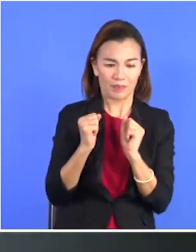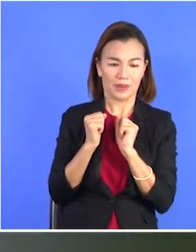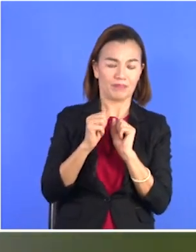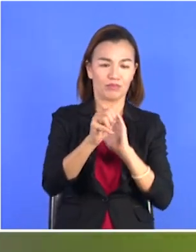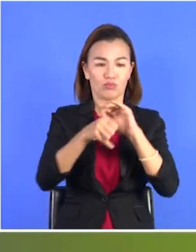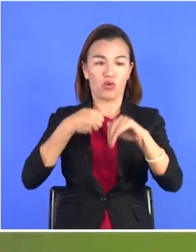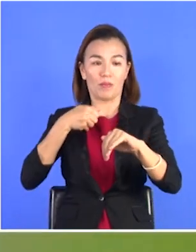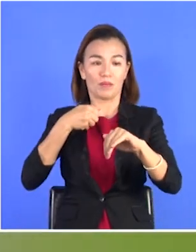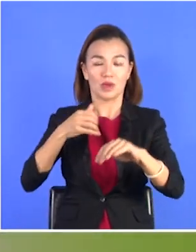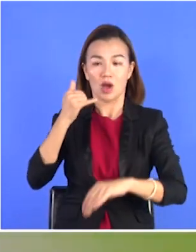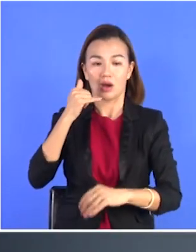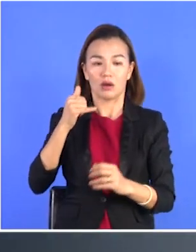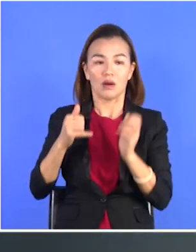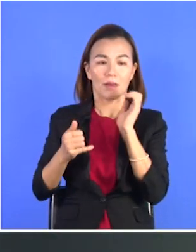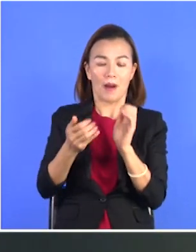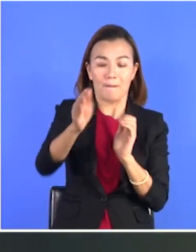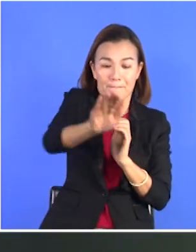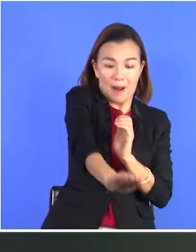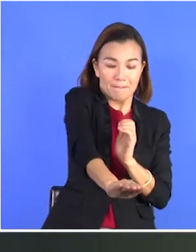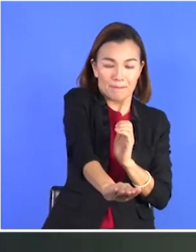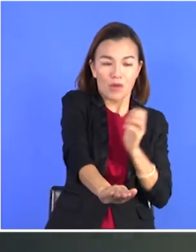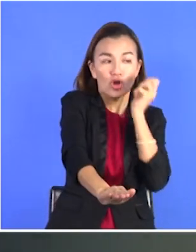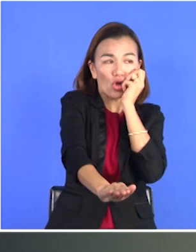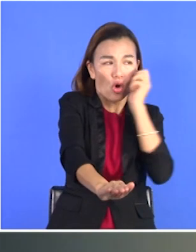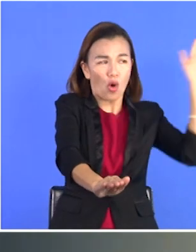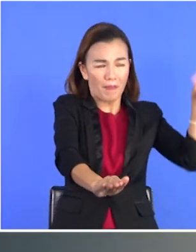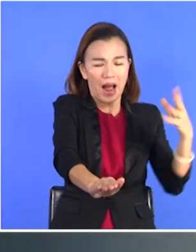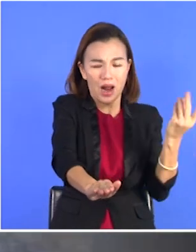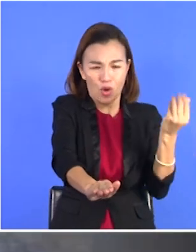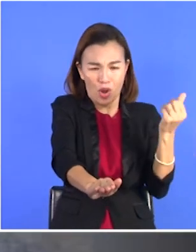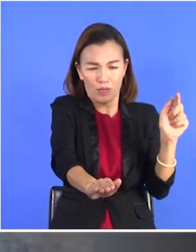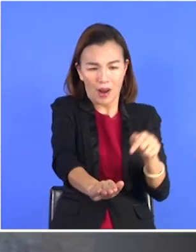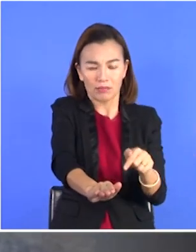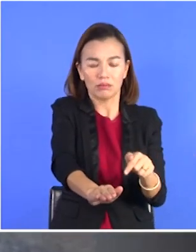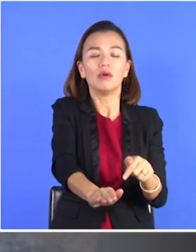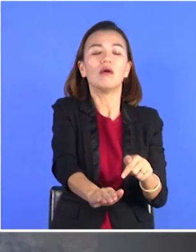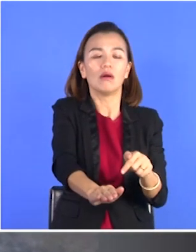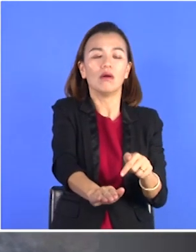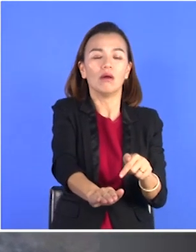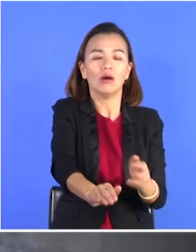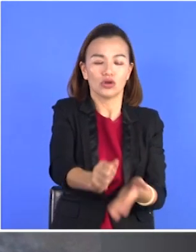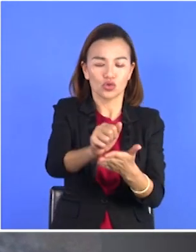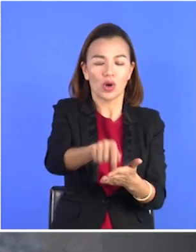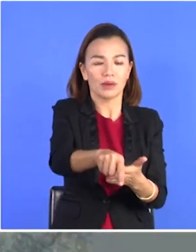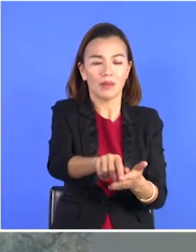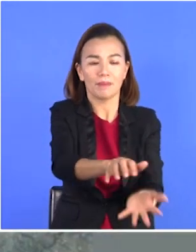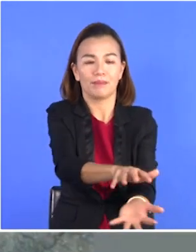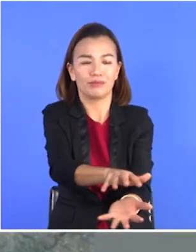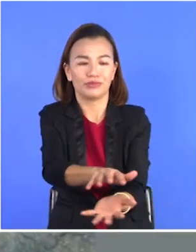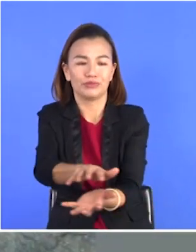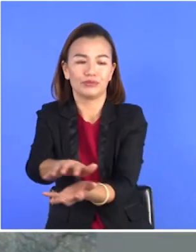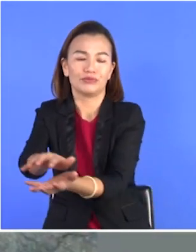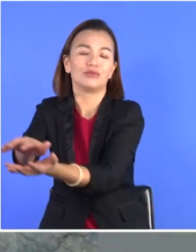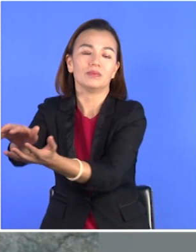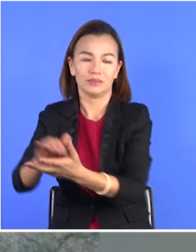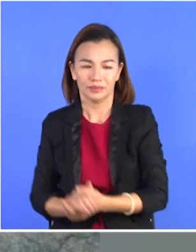ค่ะแล้วก็รีบกดกระเป๋าไว้แล้วแจ้งเจ้าหน้าที่ให้เข้ามาจับแล้วเนี่ยก็เลยเป็นภาพที่เห็นว่าลากกระเป๋าออกมาข้างนอกและล่าคองูออกจาก